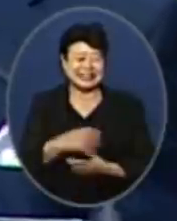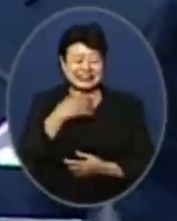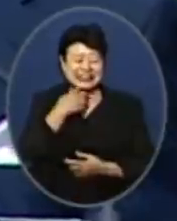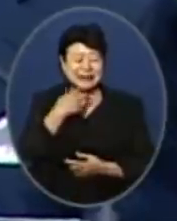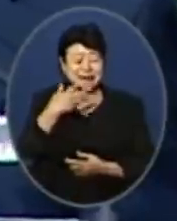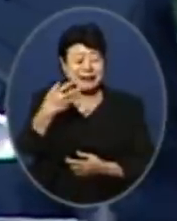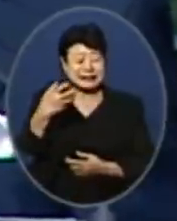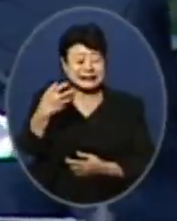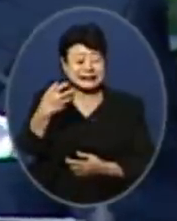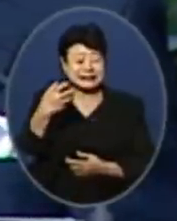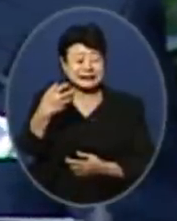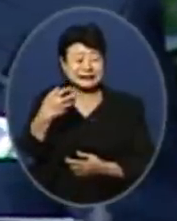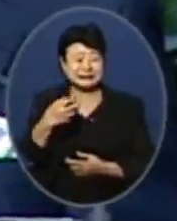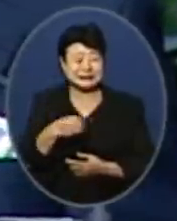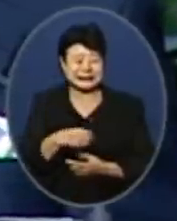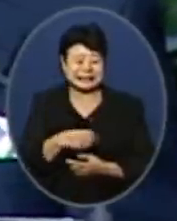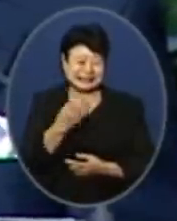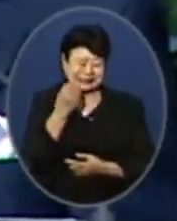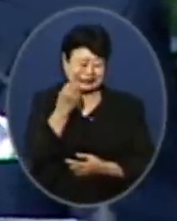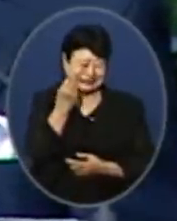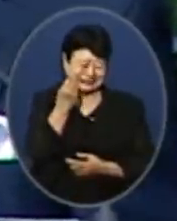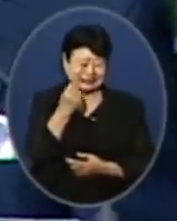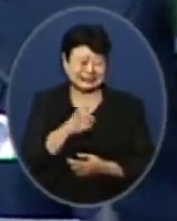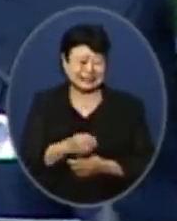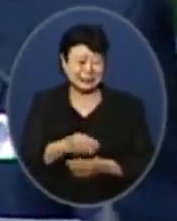노인이 지금 망령이라.